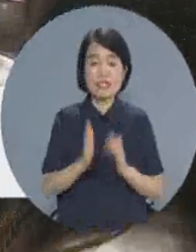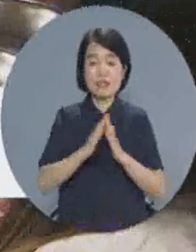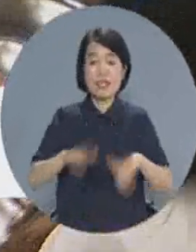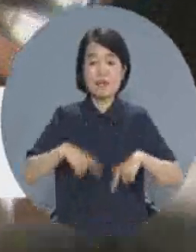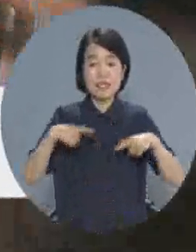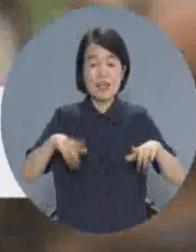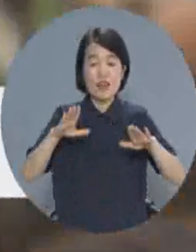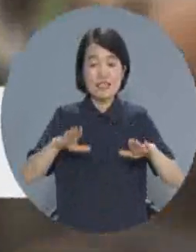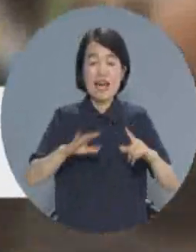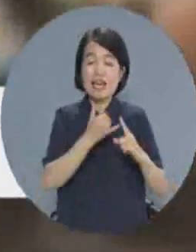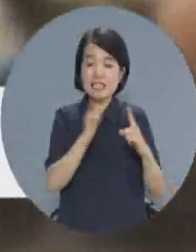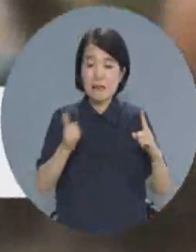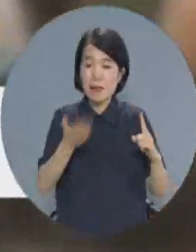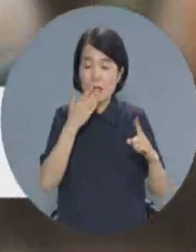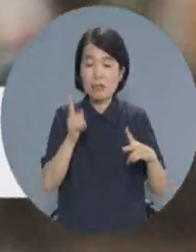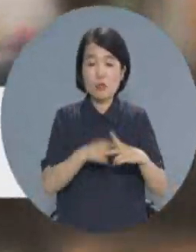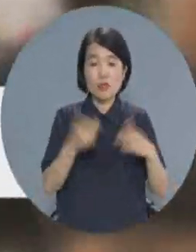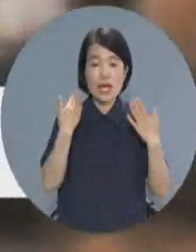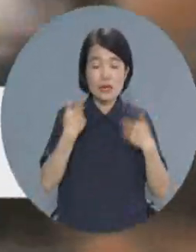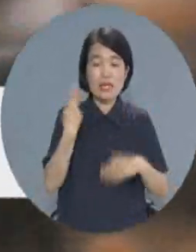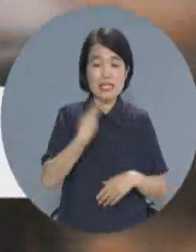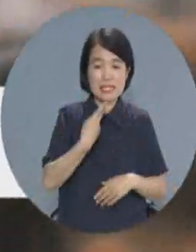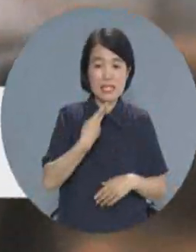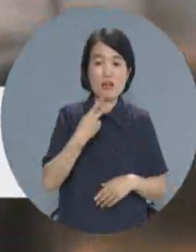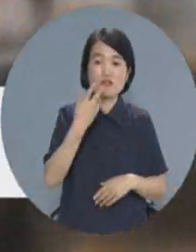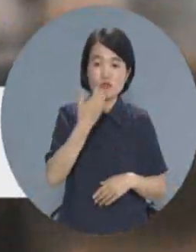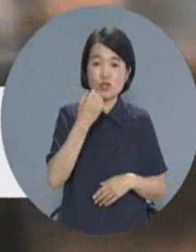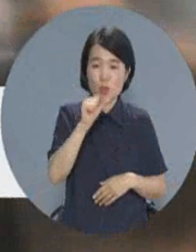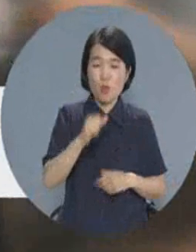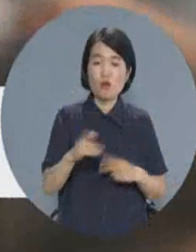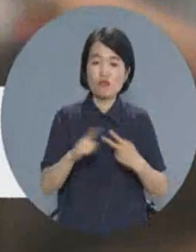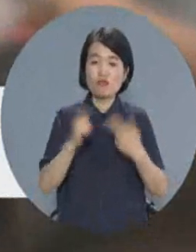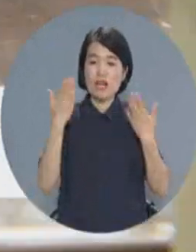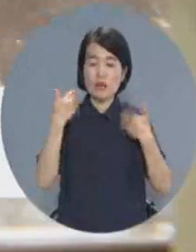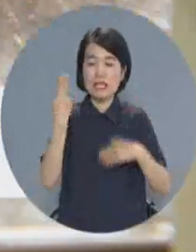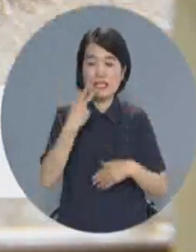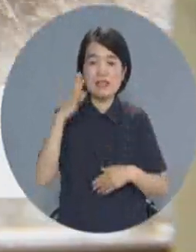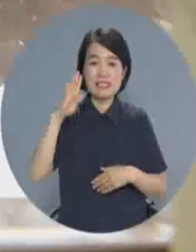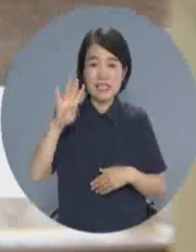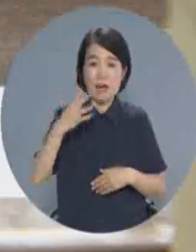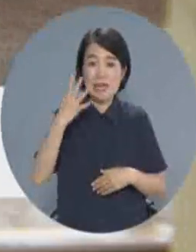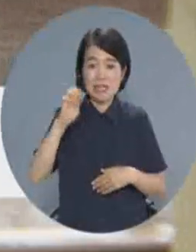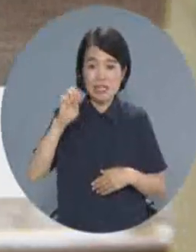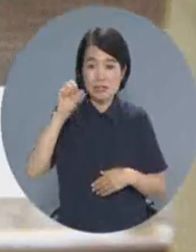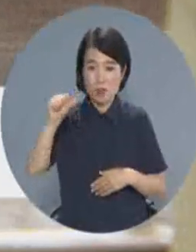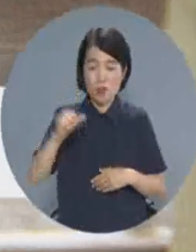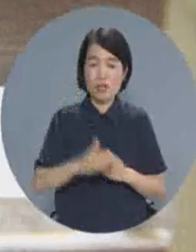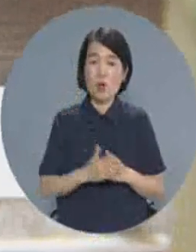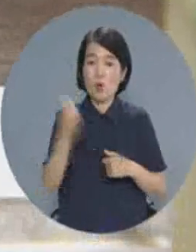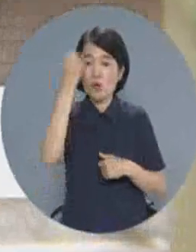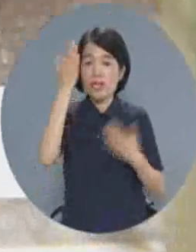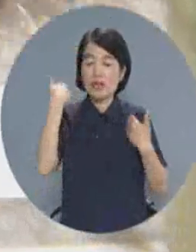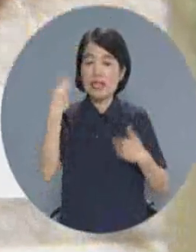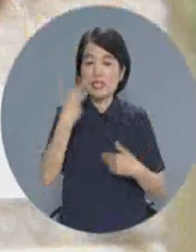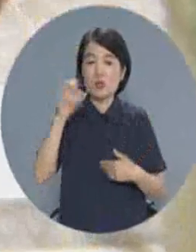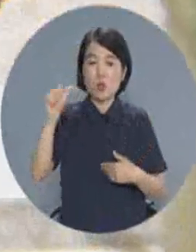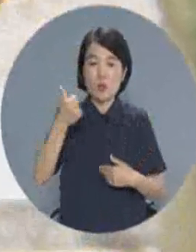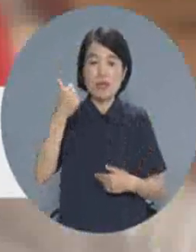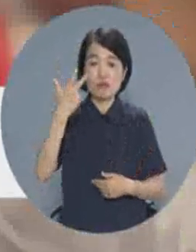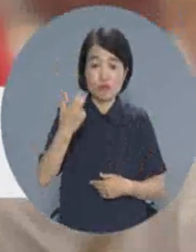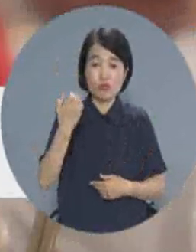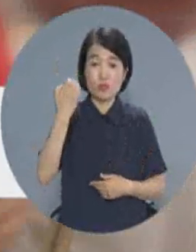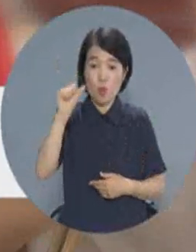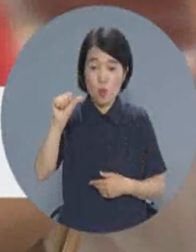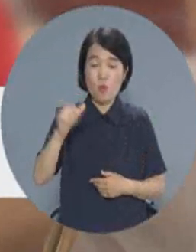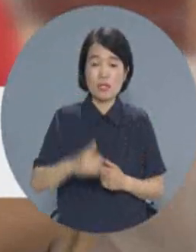지역의 현재 1인당 급식비는 초등학교 2,095원, 중학교 2,445원, 고등학교 2,595원인